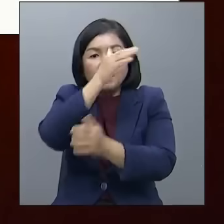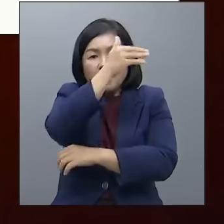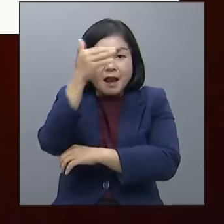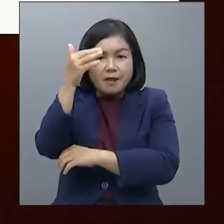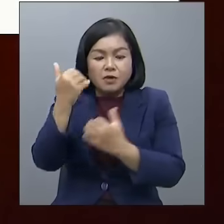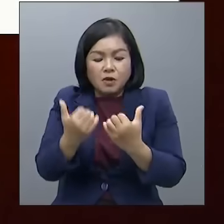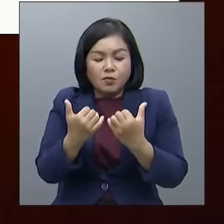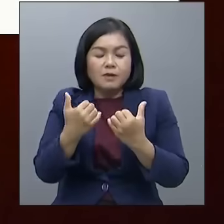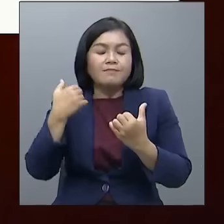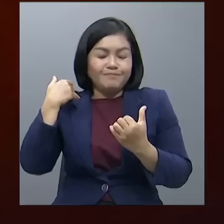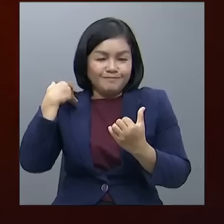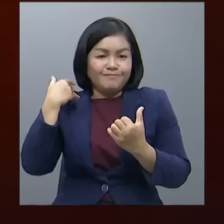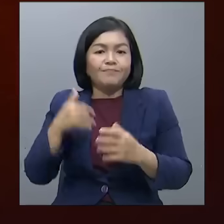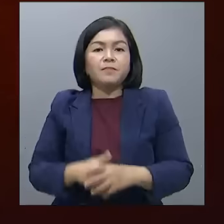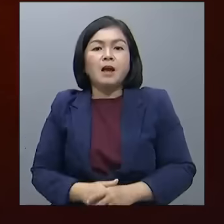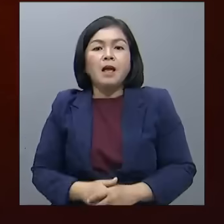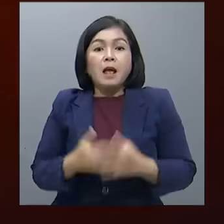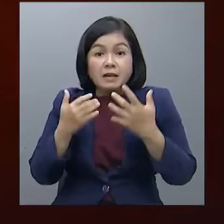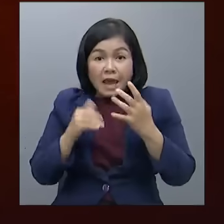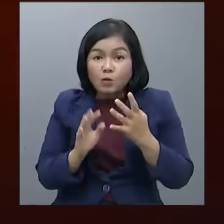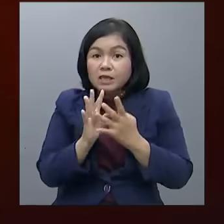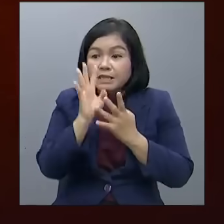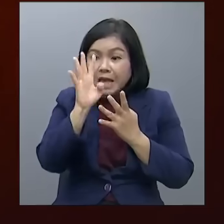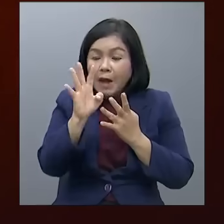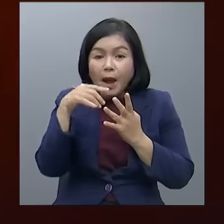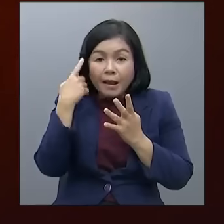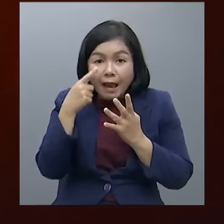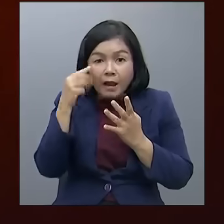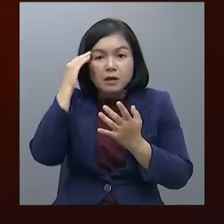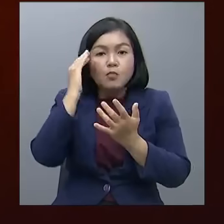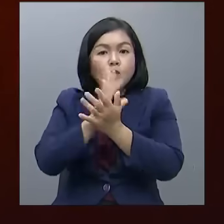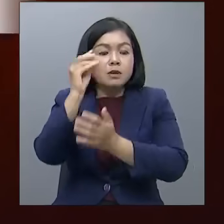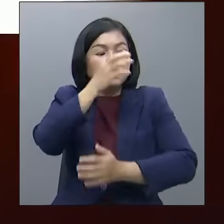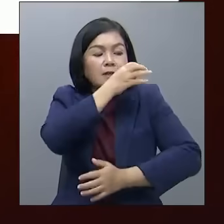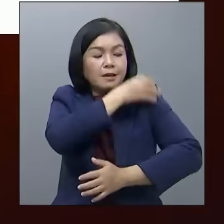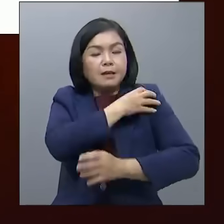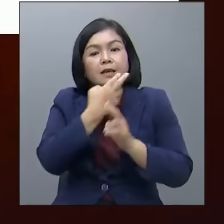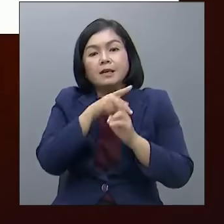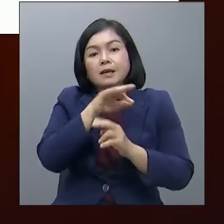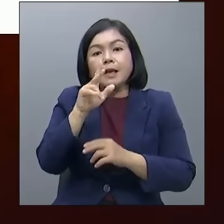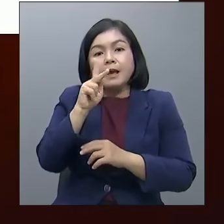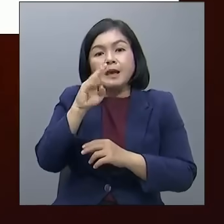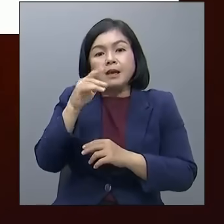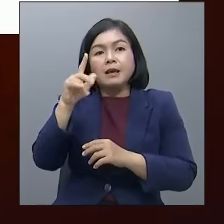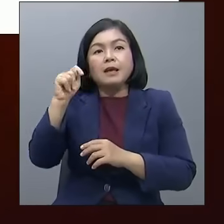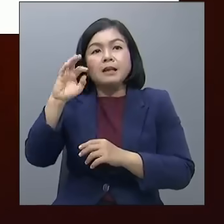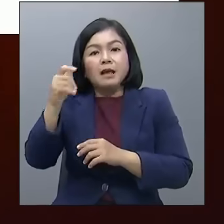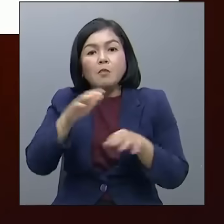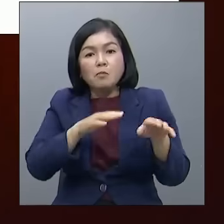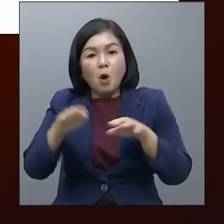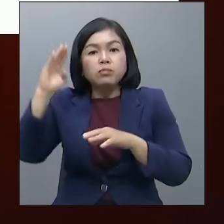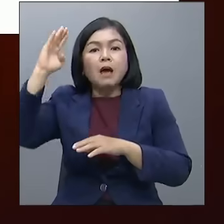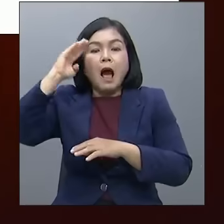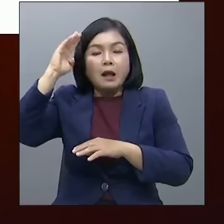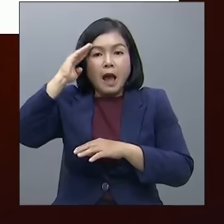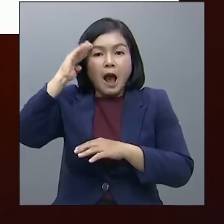เวลาต่อมานะคะลำดับที่3ค่ะพลตำรวจเอกกิตติรัตน์พันเพชรหรือบิ๊กต่ายเตรียมทหารรุ่น